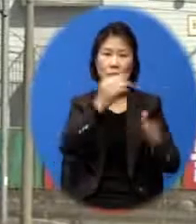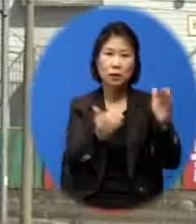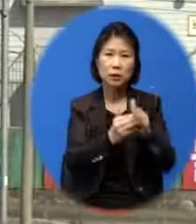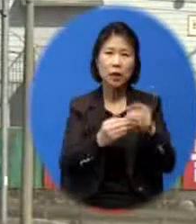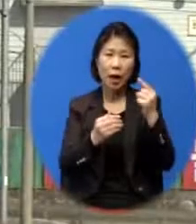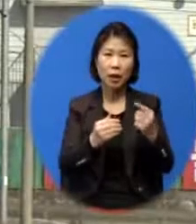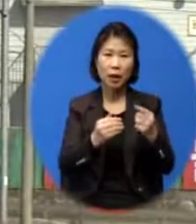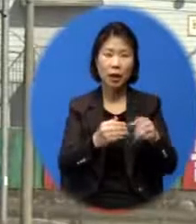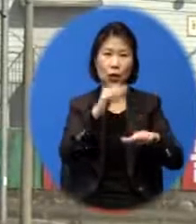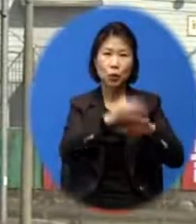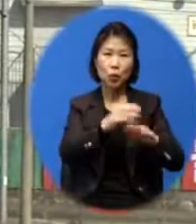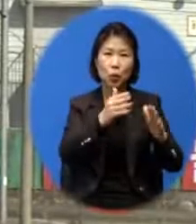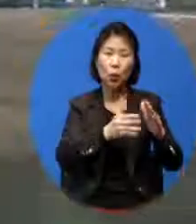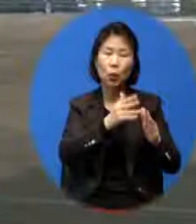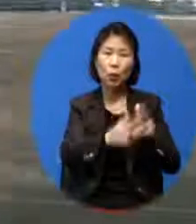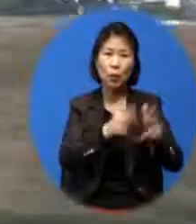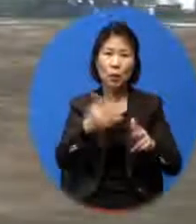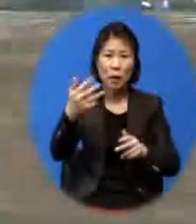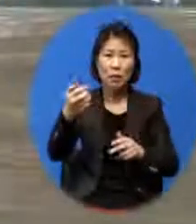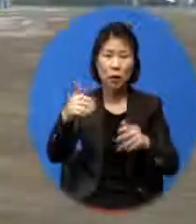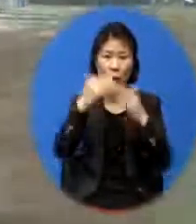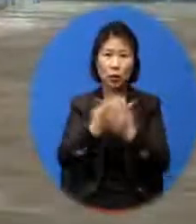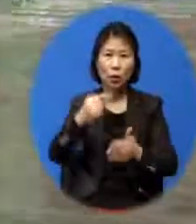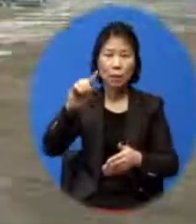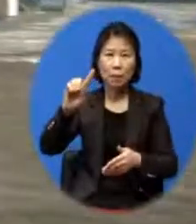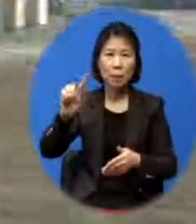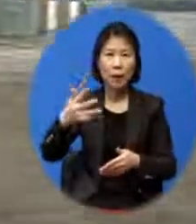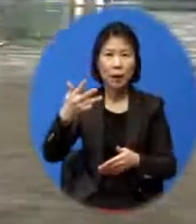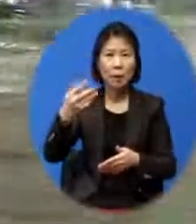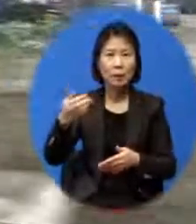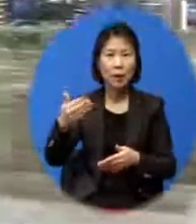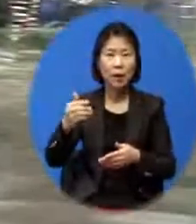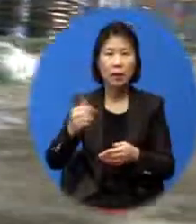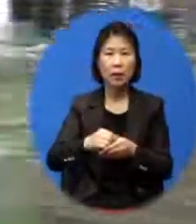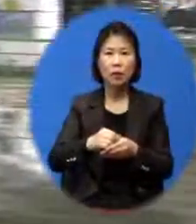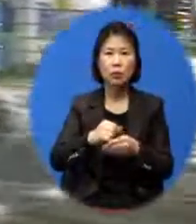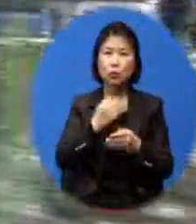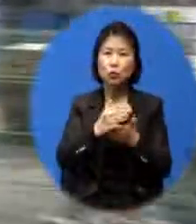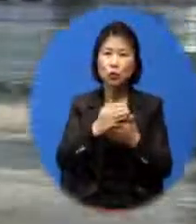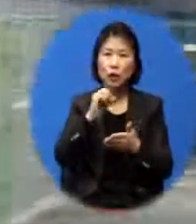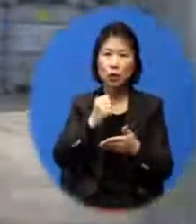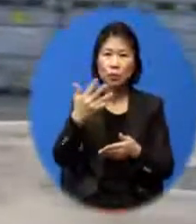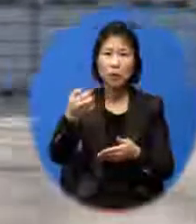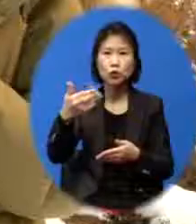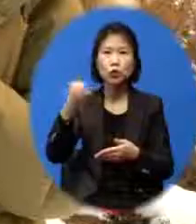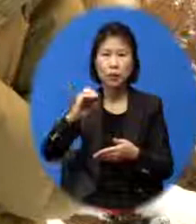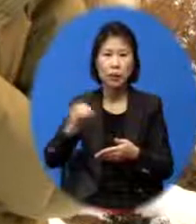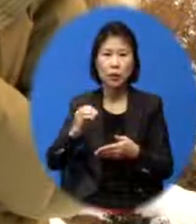1개, 농공단지 88개 등 모두 139곳으로 분양률은 87.9%로